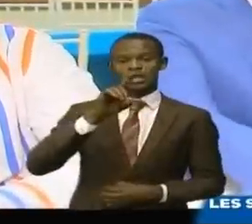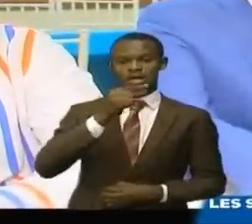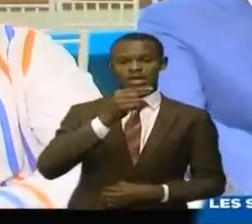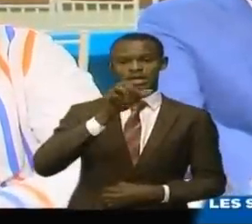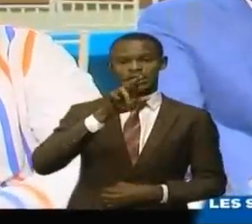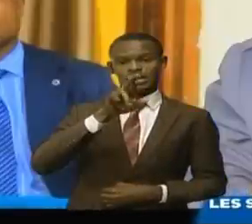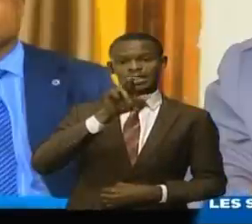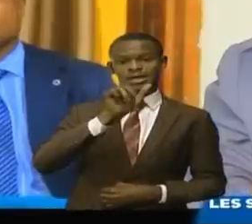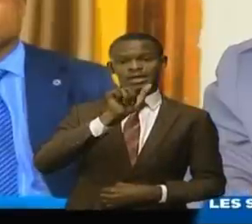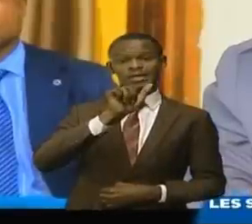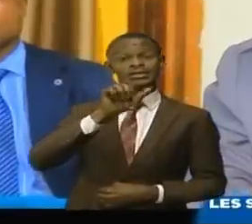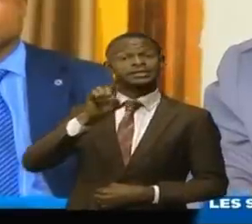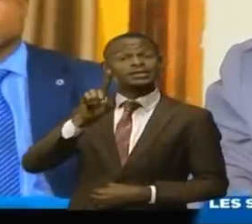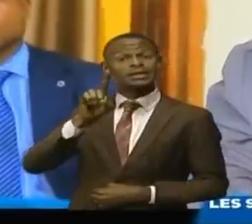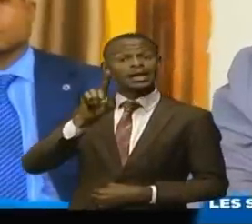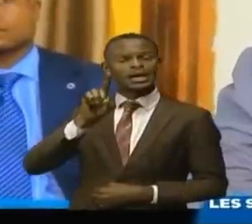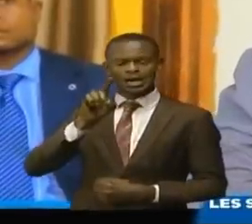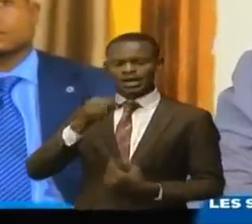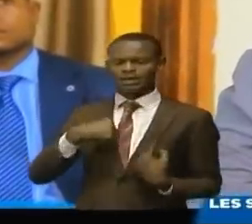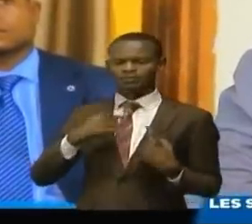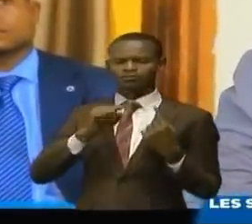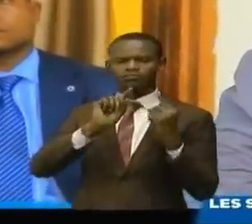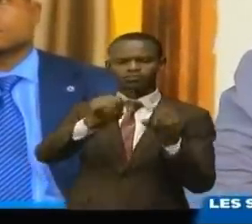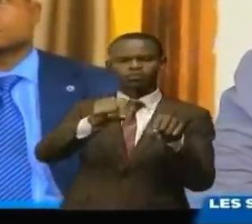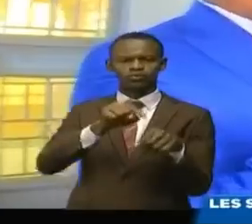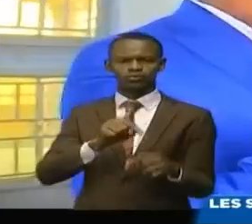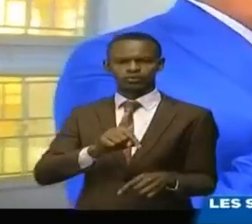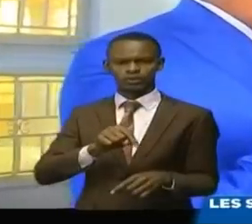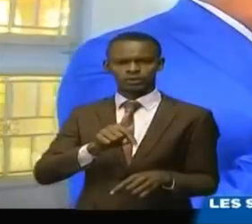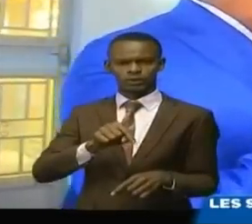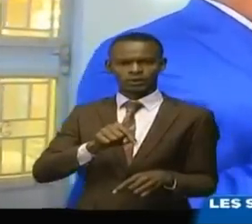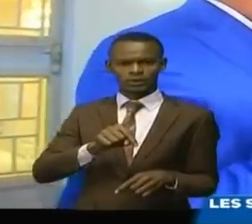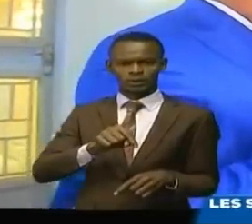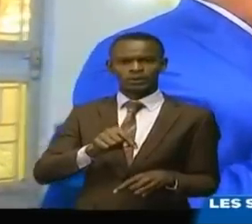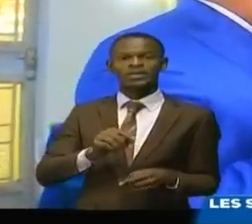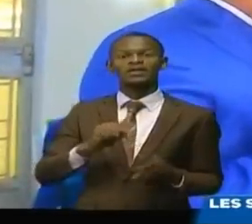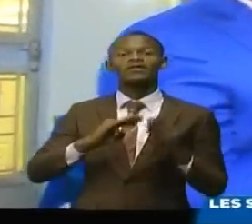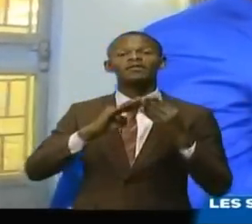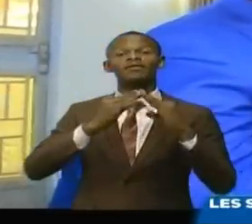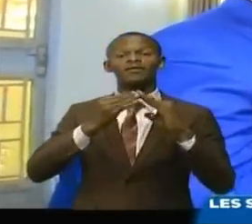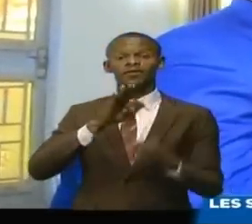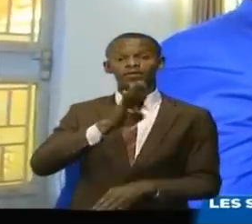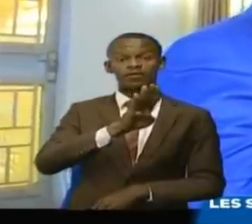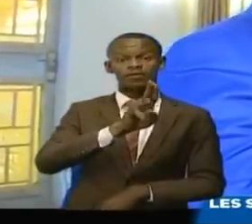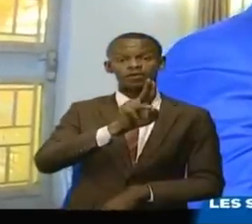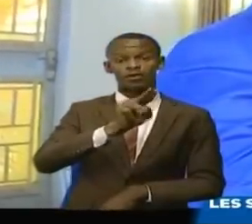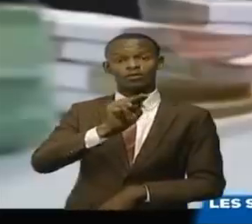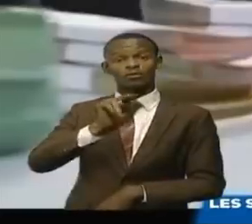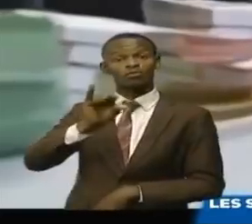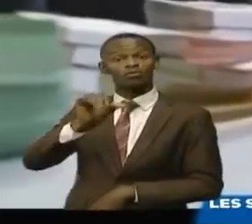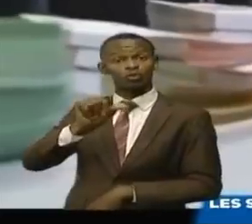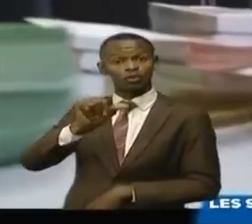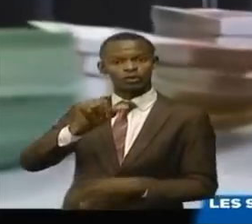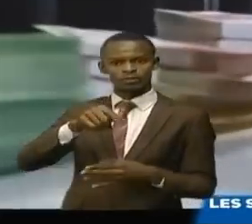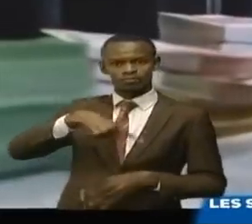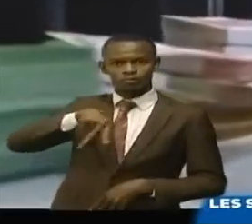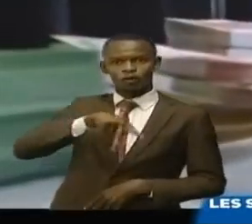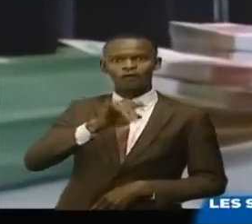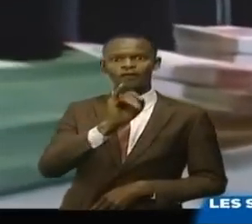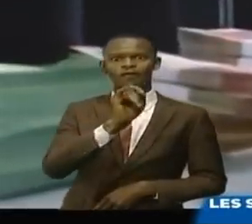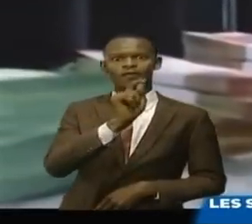qui sous-tendent les recettes non fiscales de l'exercice 2023, dont l'assignation globale pour toute la RDC s'élève à